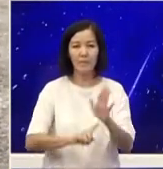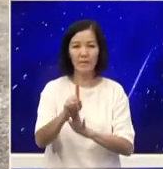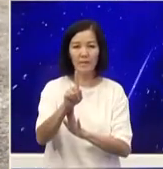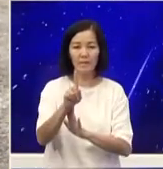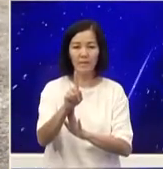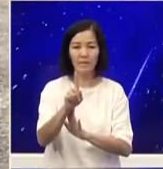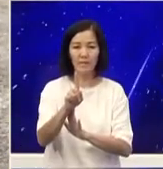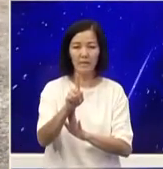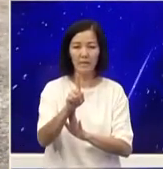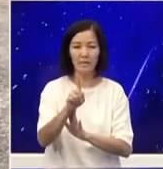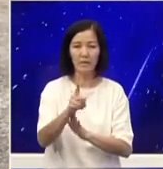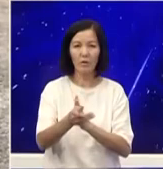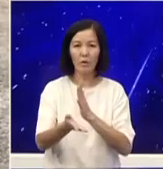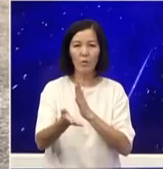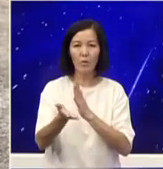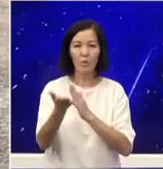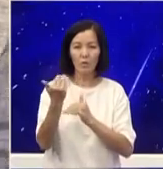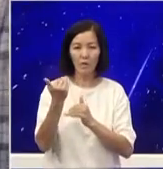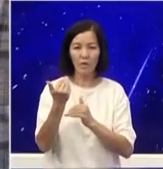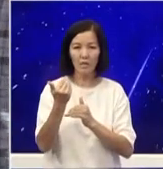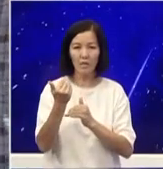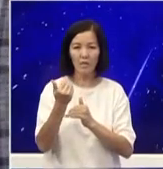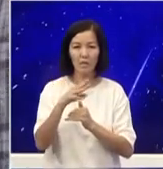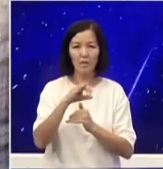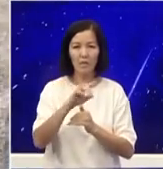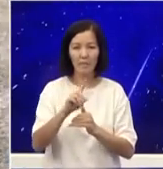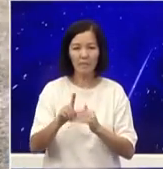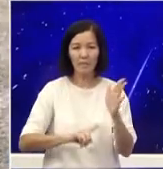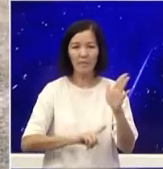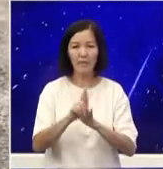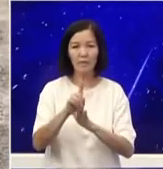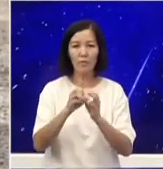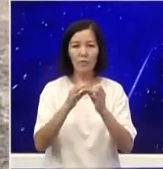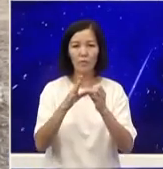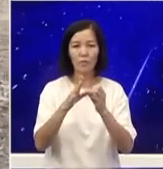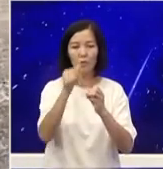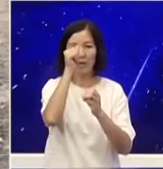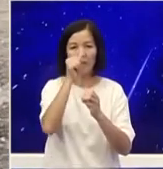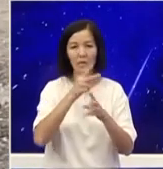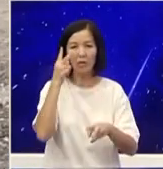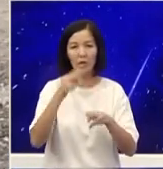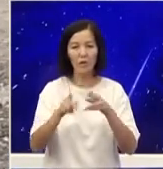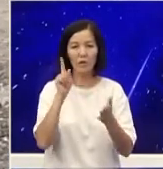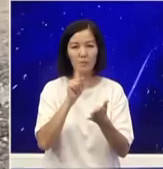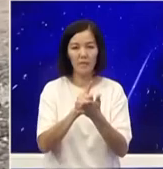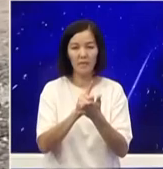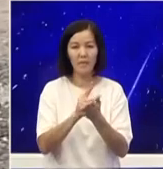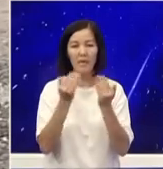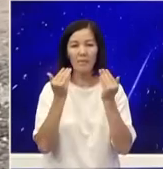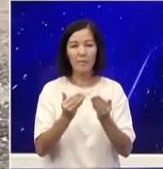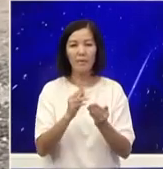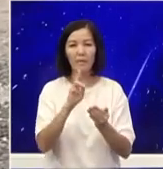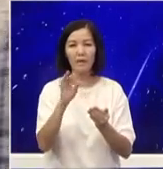Біз бұл нысанның құрылысын өткен жылдың тамызында бастағанбыз. Жоспар бойынша 14 ай ішінде аяқтауымыз керек. Биыл қазанның 30